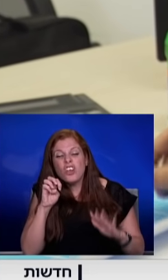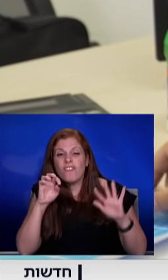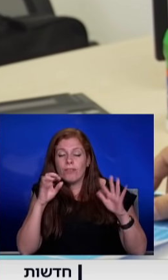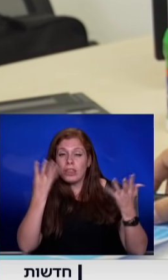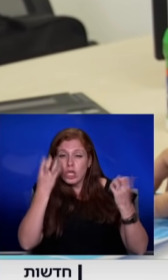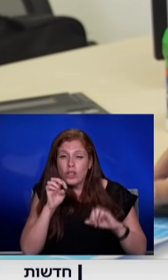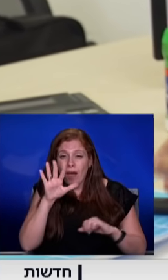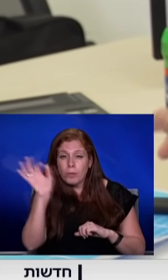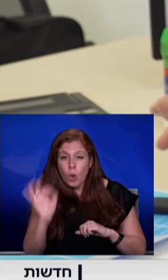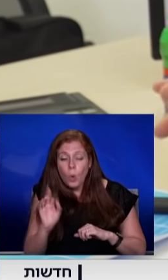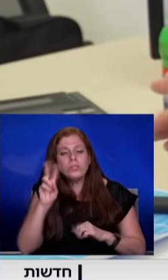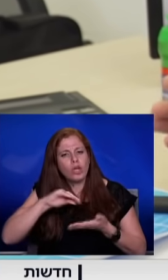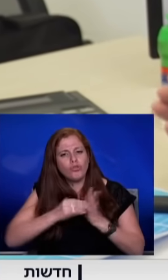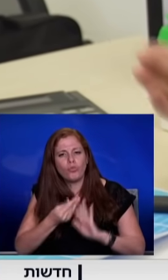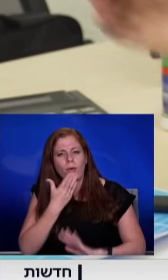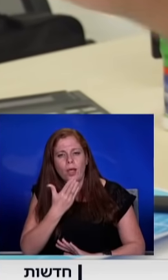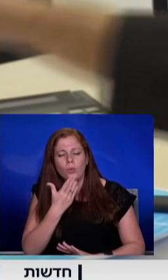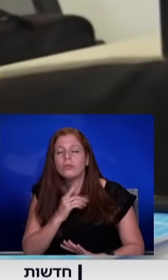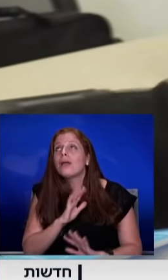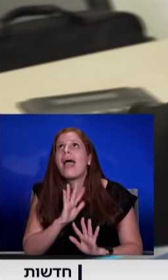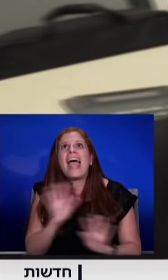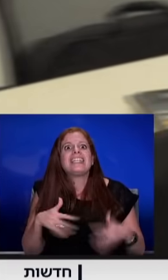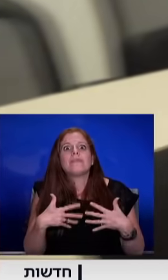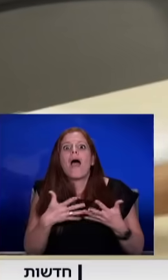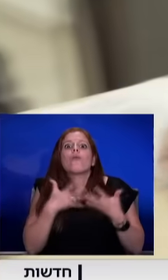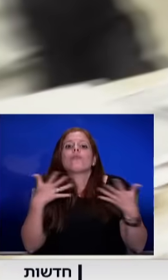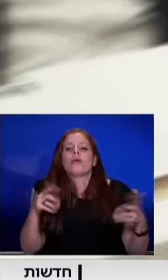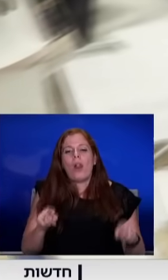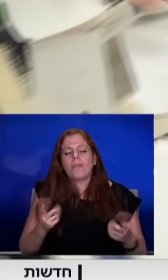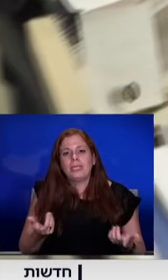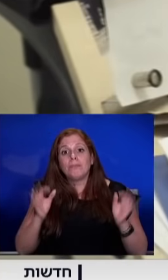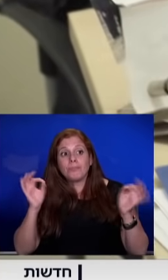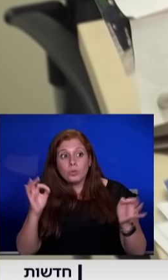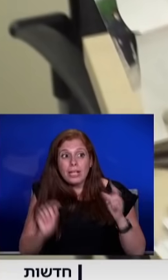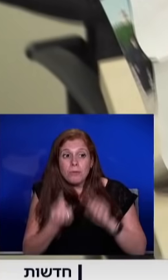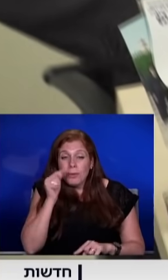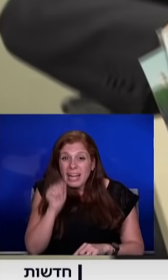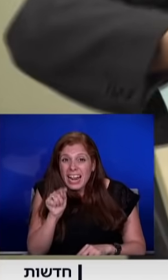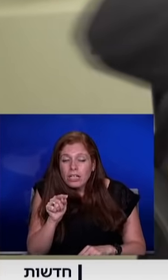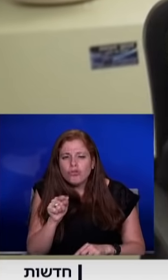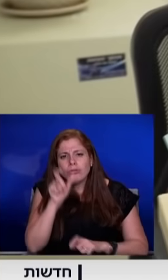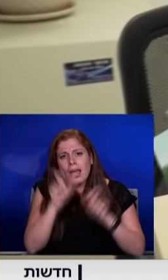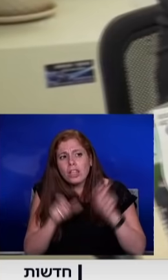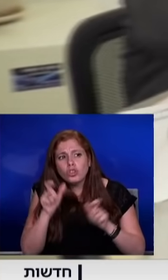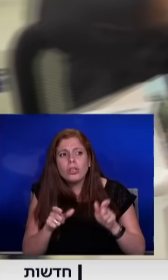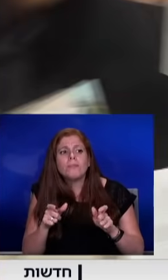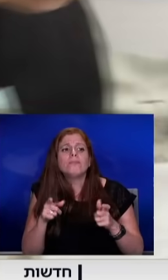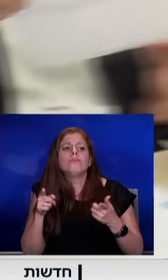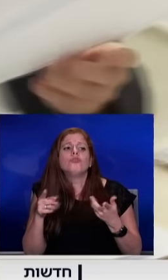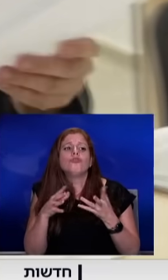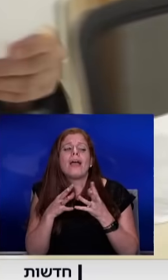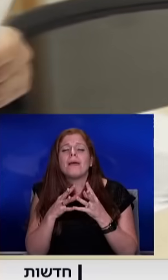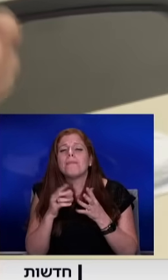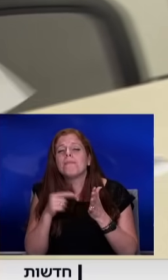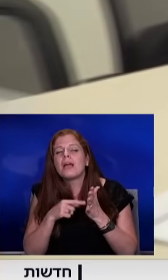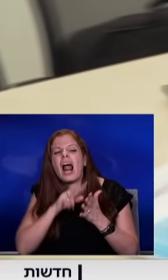יהדות, אין שמחה יותר גדולה מזו, ובמיוחד במקרים מהסוג הזה, כשמדובר באנשים שנטמעו בעקבות הצרות שהיו